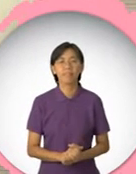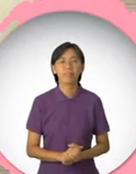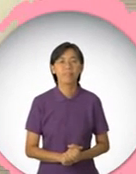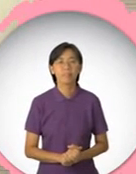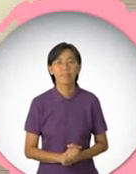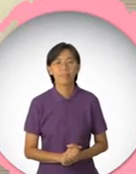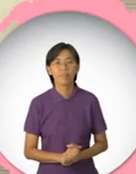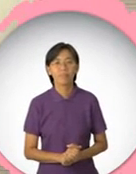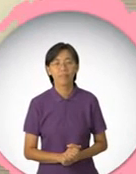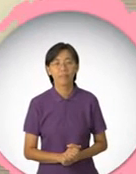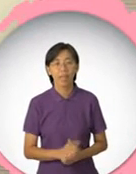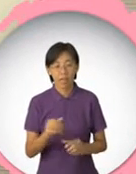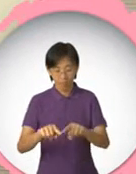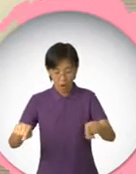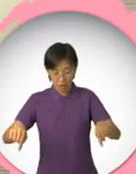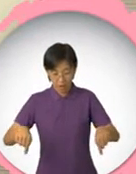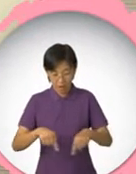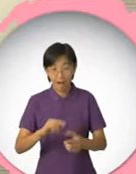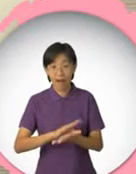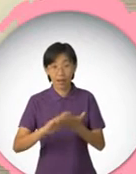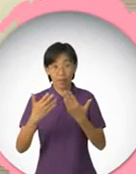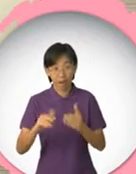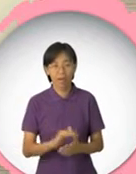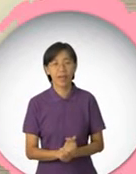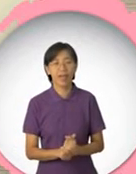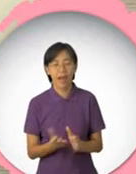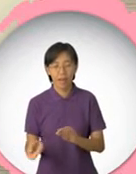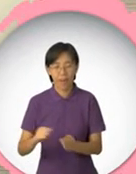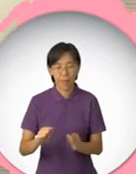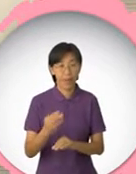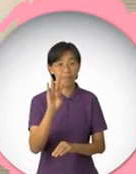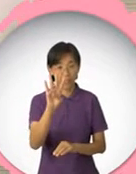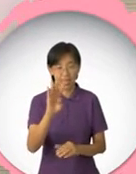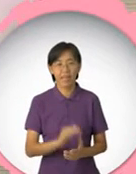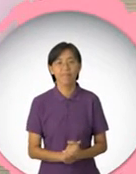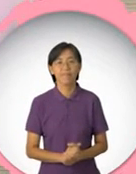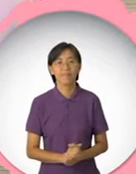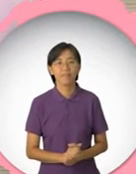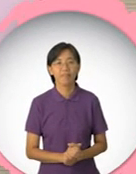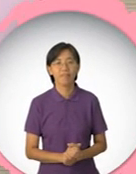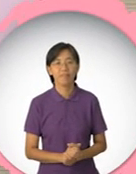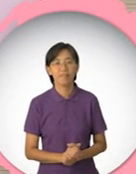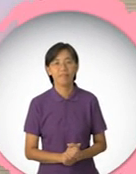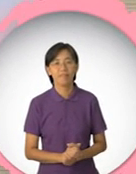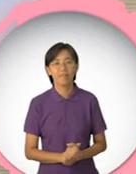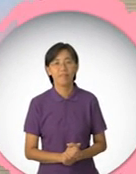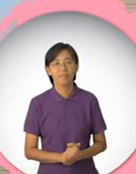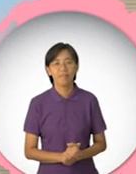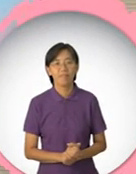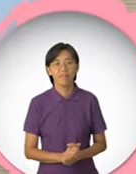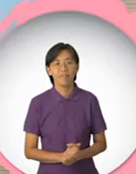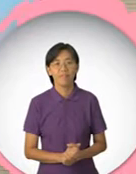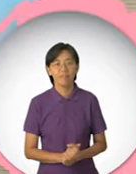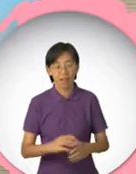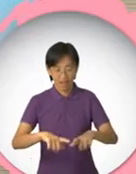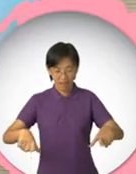จะมีการพับทบเดี๋ยววันนี้เราจะเริ่มที่พับทบ4ก่อน พับทบ4ก่อนนะคร ับพับทบ4เนี่ยก็คือแบ่งแผ่นแป้งอะค่ะออกเป็น4ส่วนก็แบ่